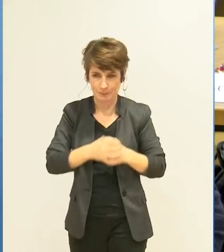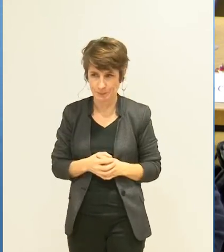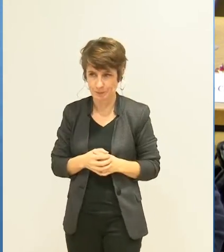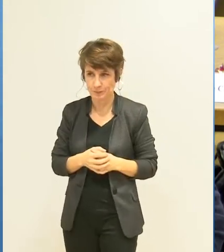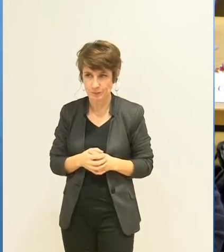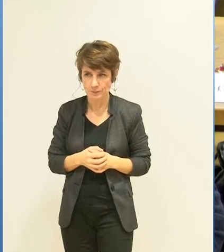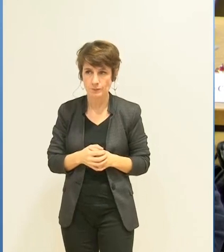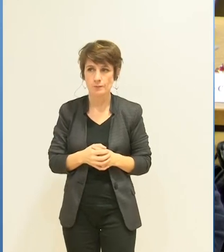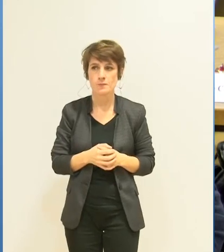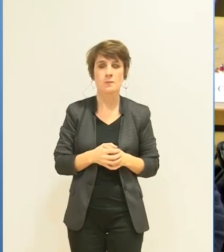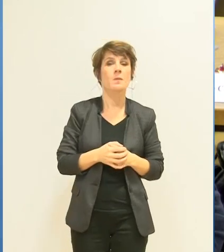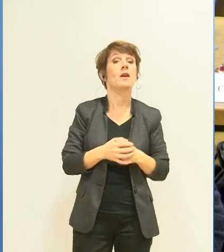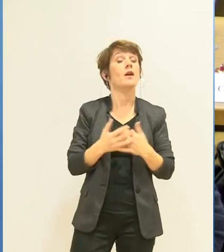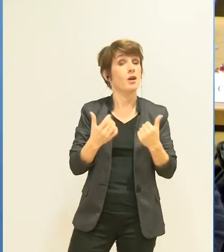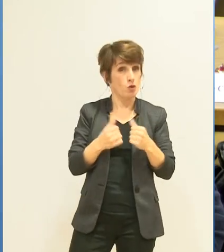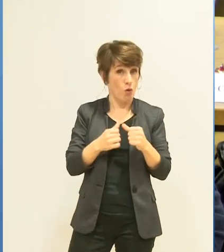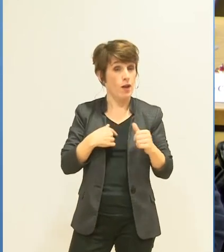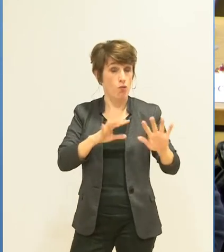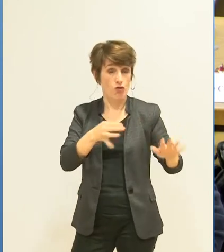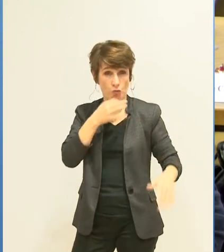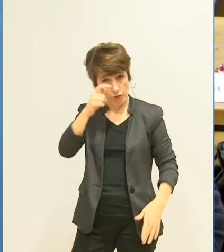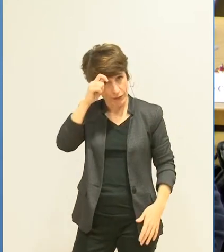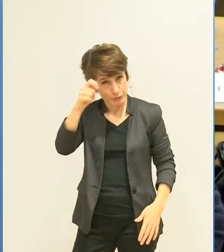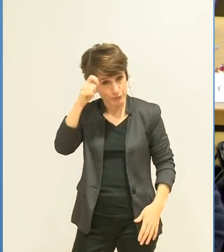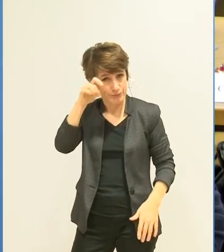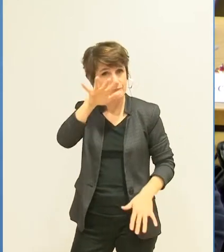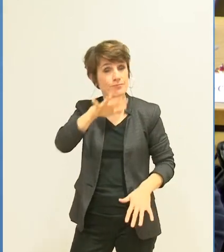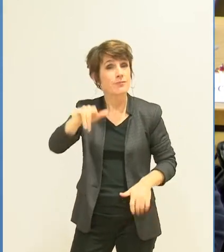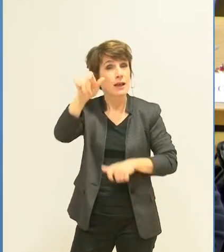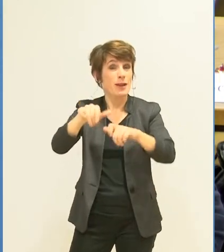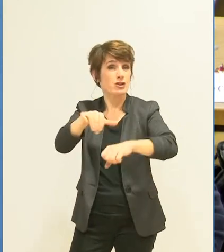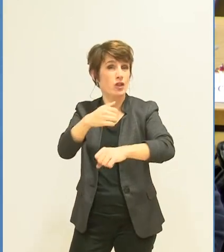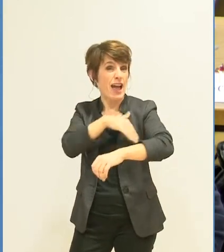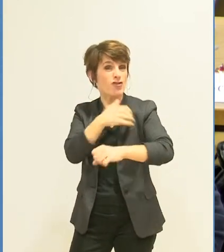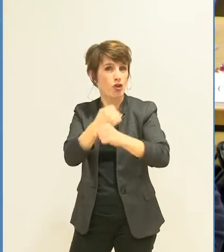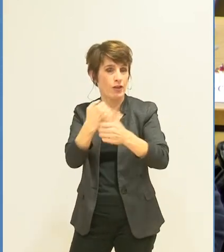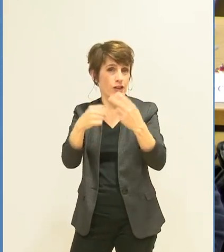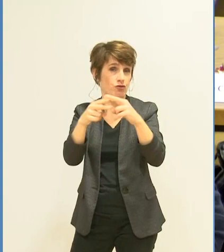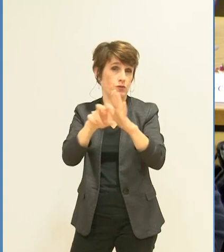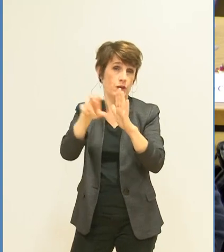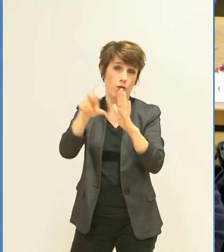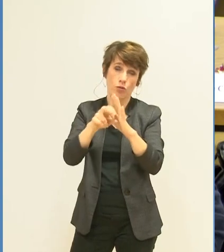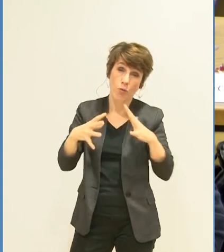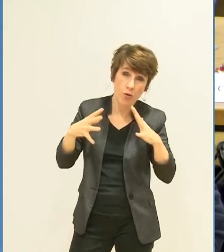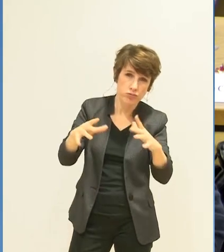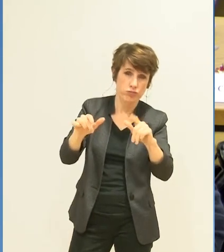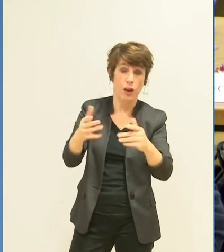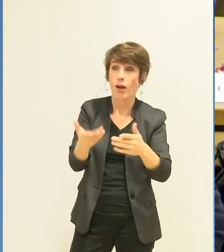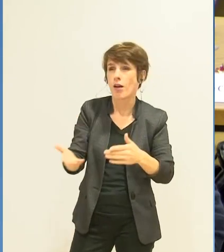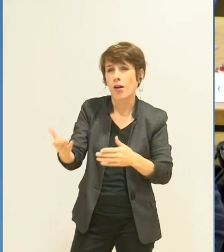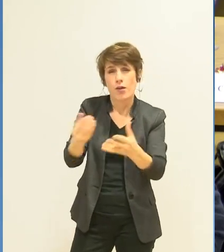salué le travail quotidien et l'engagement les agentes et des agents de la ville de grenoble c'est grâce à cette richesse humaine